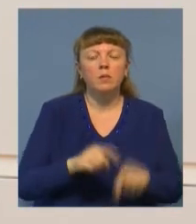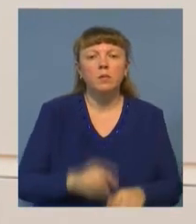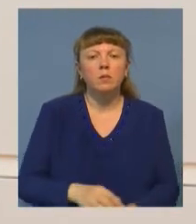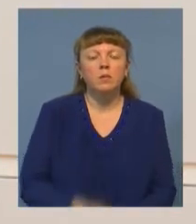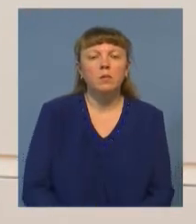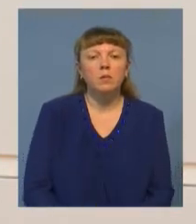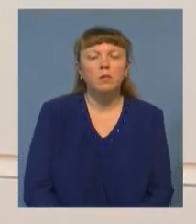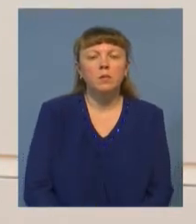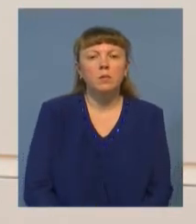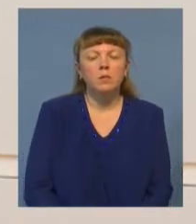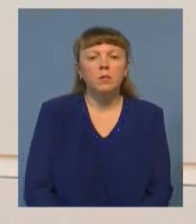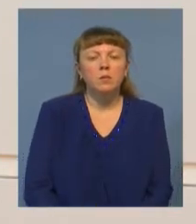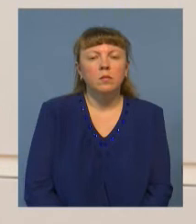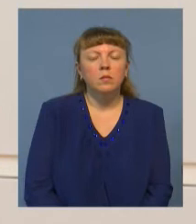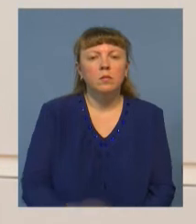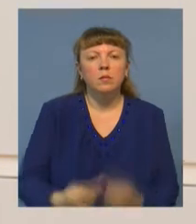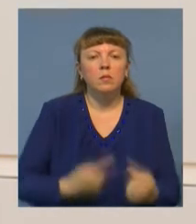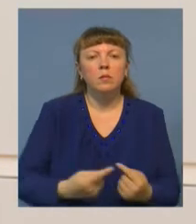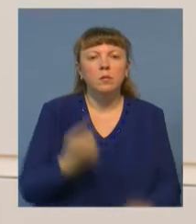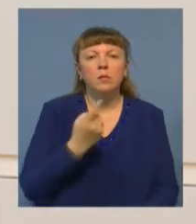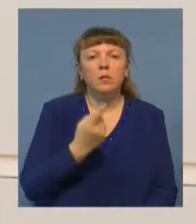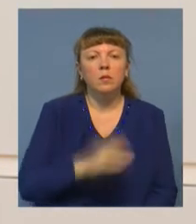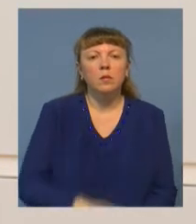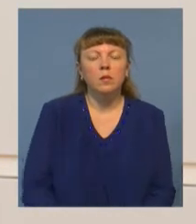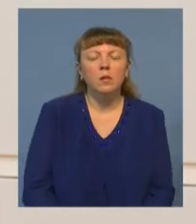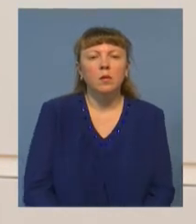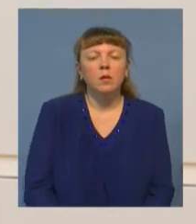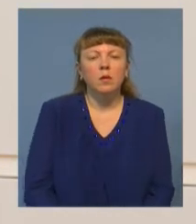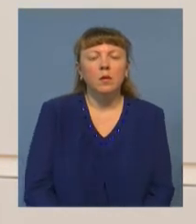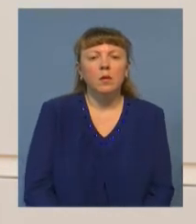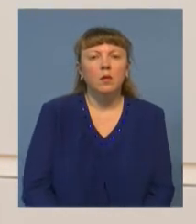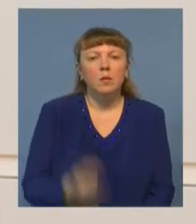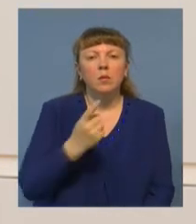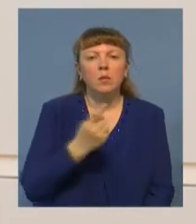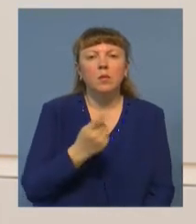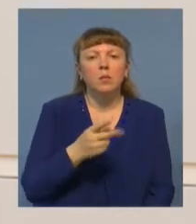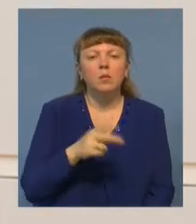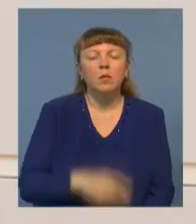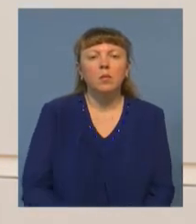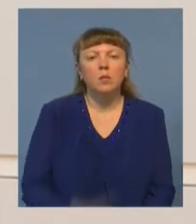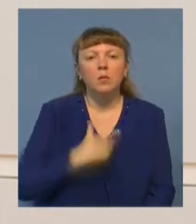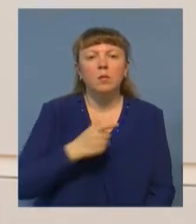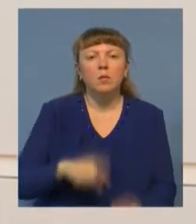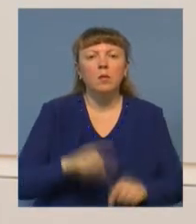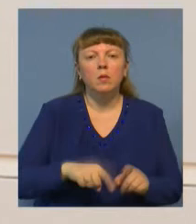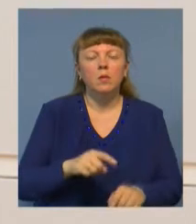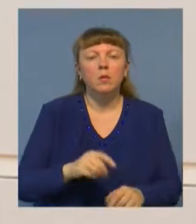это уже наследников не первой очереди, да, то есть наследники первой очереди, они подтверждают свое родство документально,